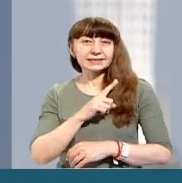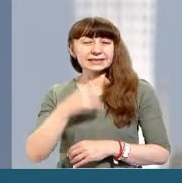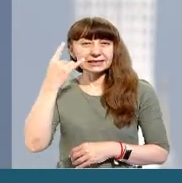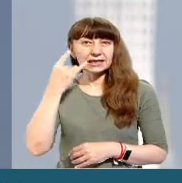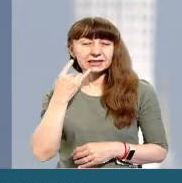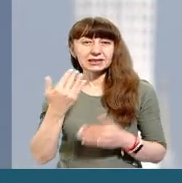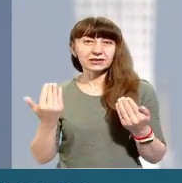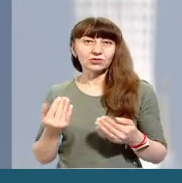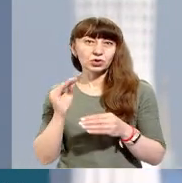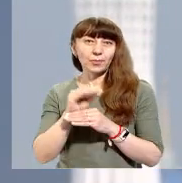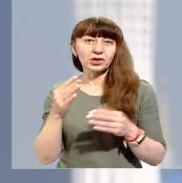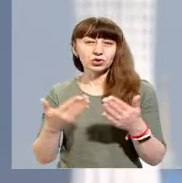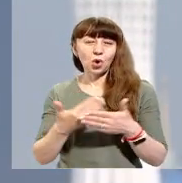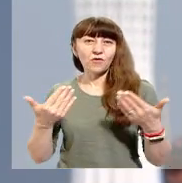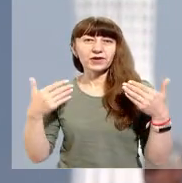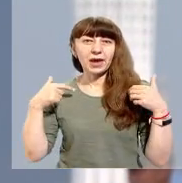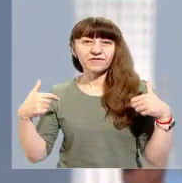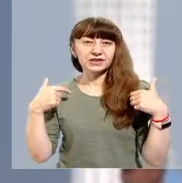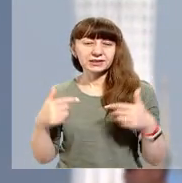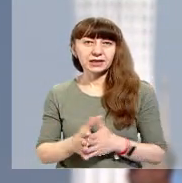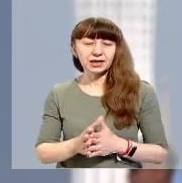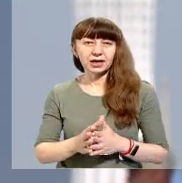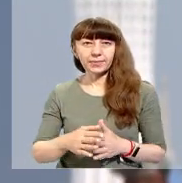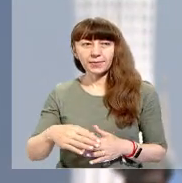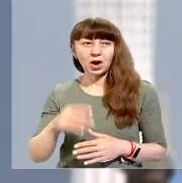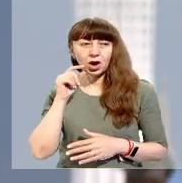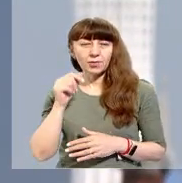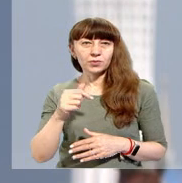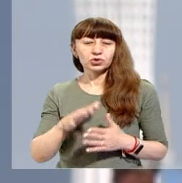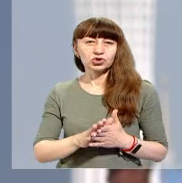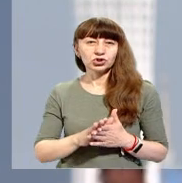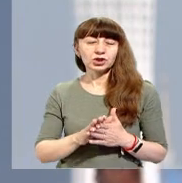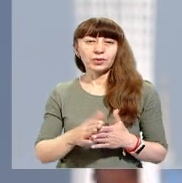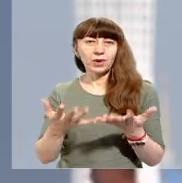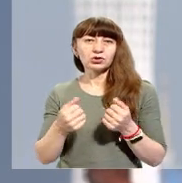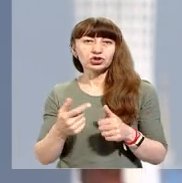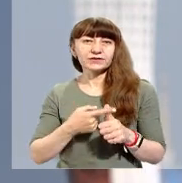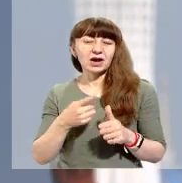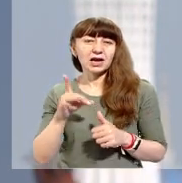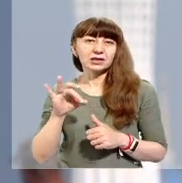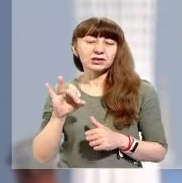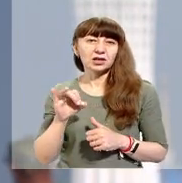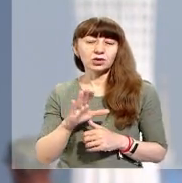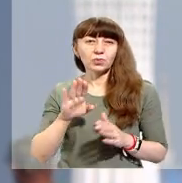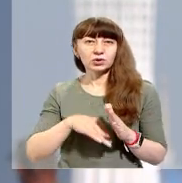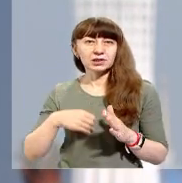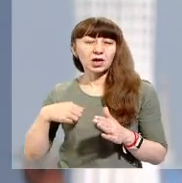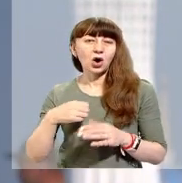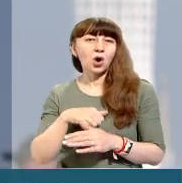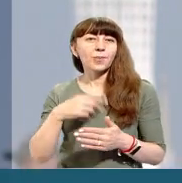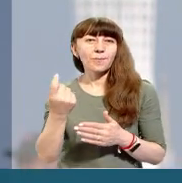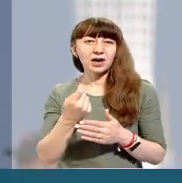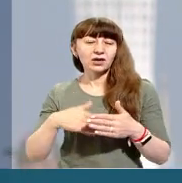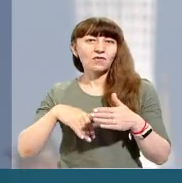жаңа офицерлермен толықты. Лейтенант атанған жігіттер енді қысқа мерзімді демалыстан кейін қызметтеріне кіріседі. Ал